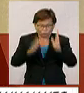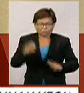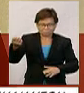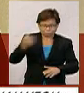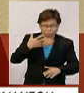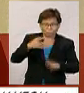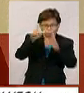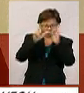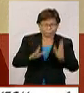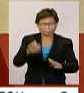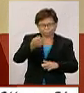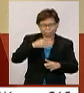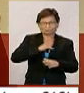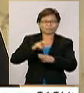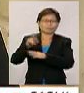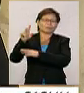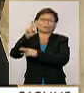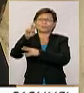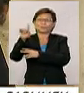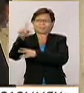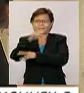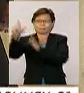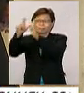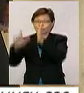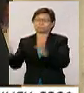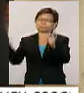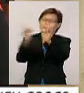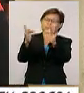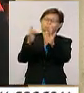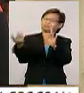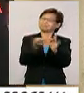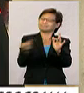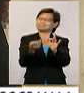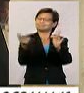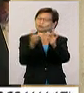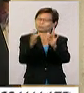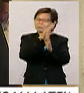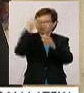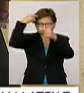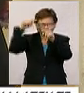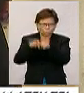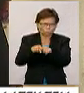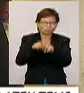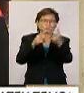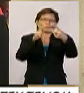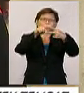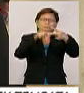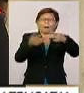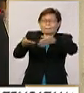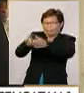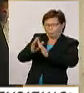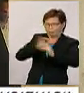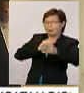Vida dan peguam dia dah kontak dan bersetuju dengan dua tuntutan asal